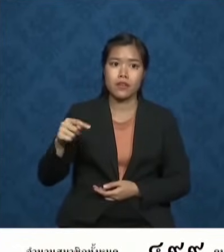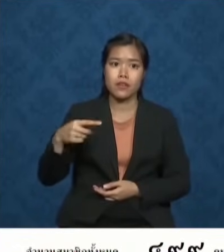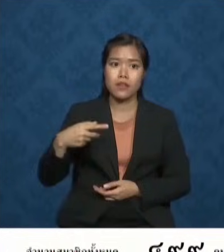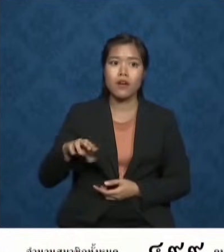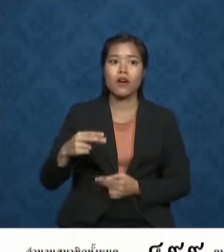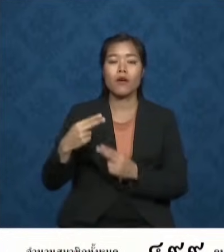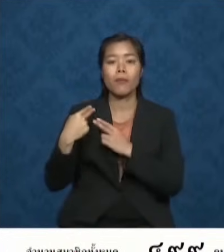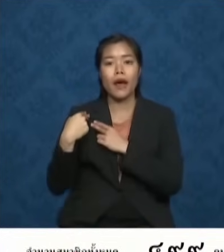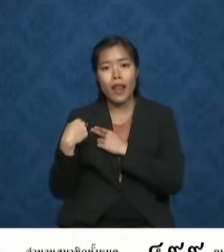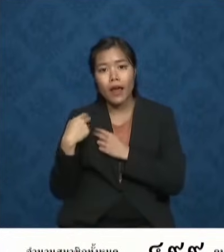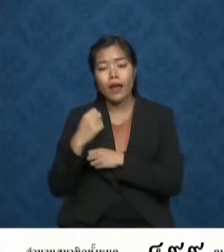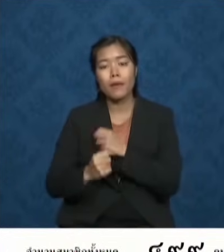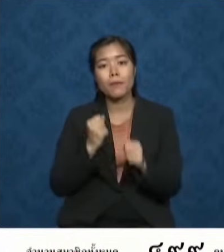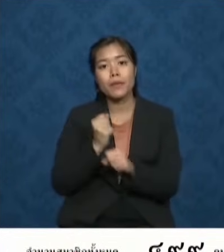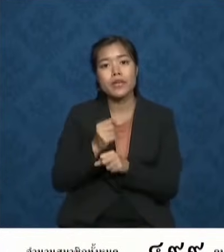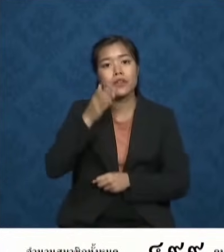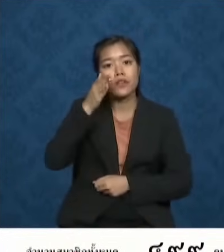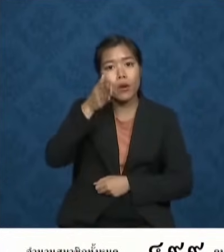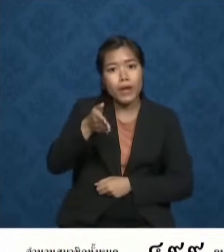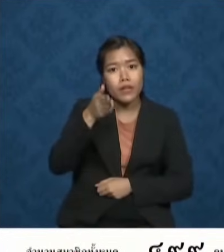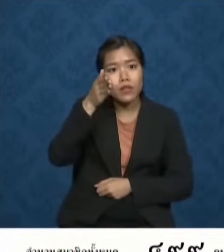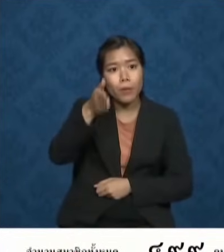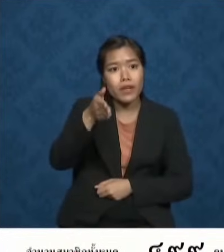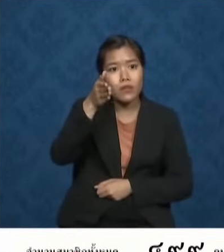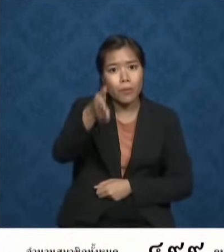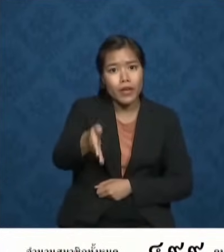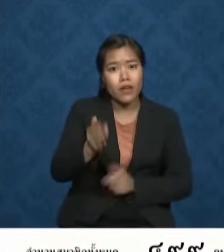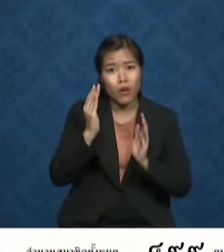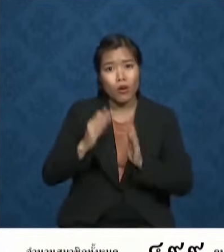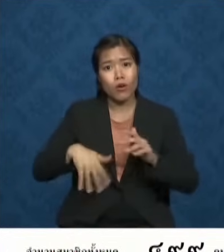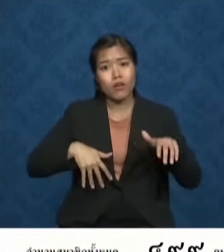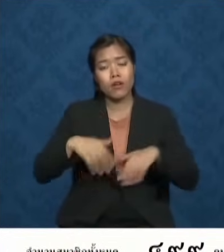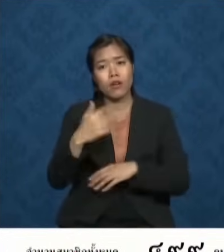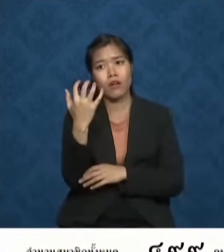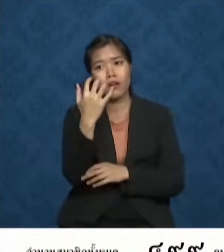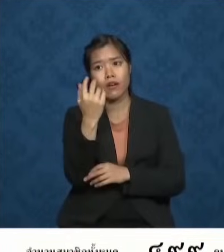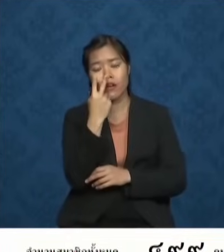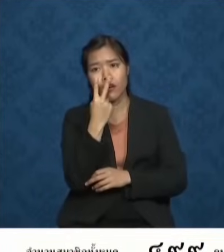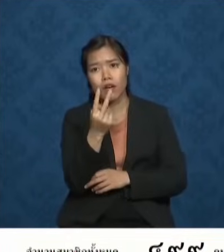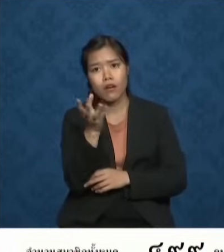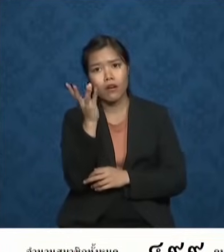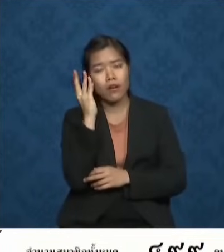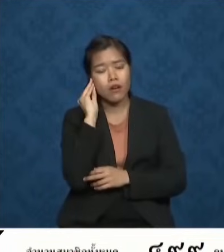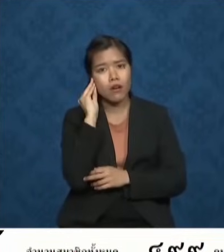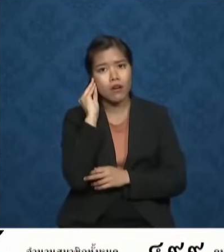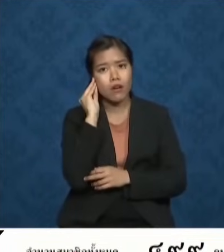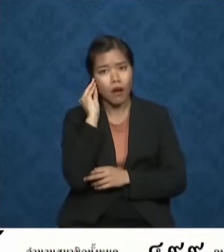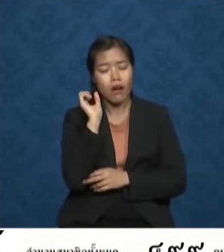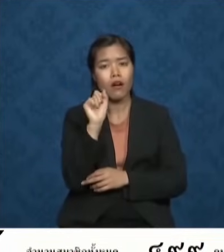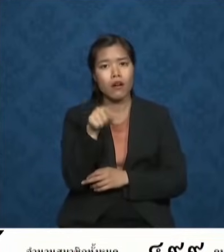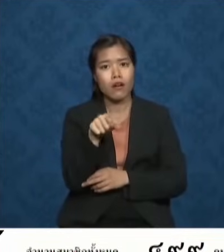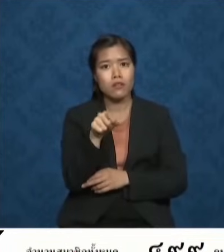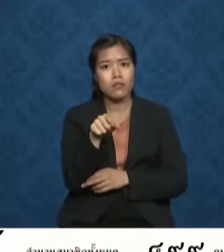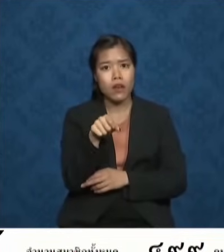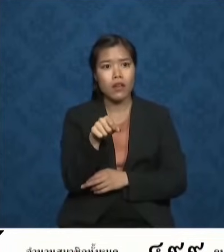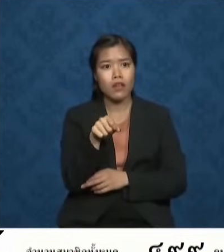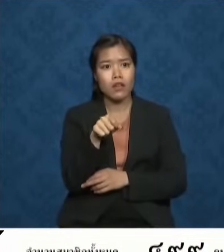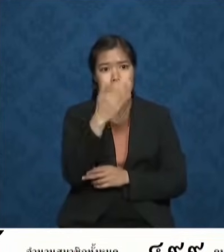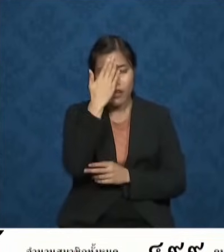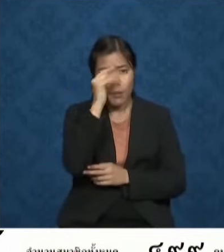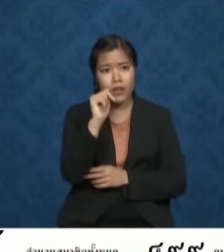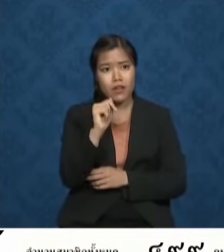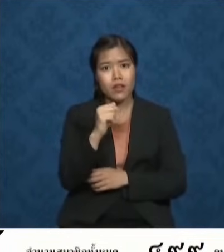าปีหน้าปีหน้าอภิปรายแบบนี้คนฟังทางบ้านเก็ตเข้าใจเออใช่อ่ะก็ทุกปีด